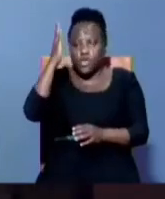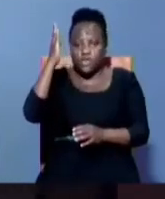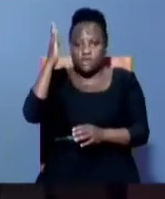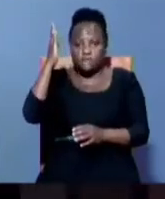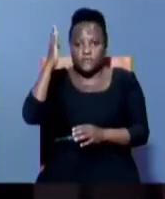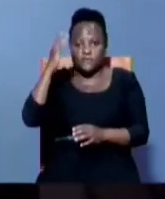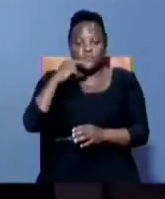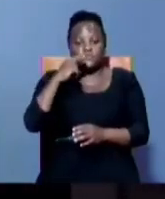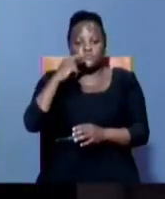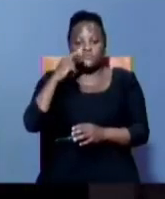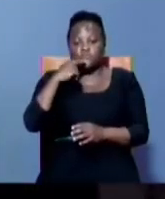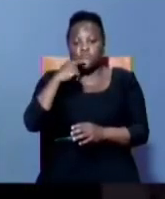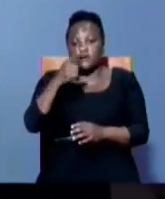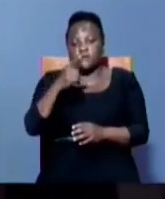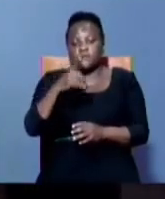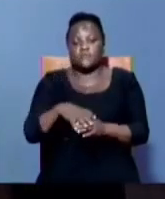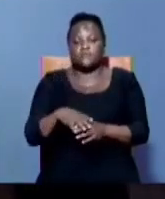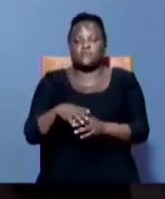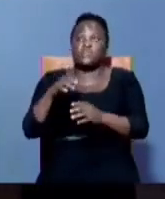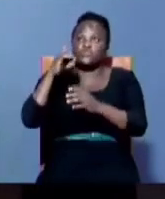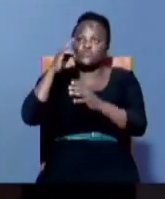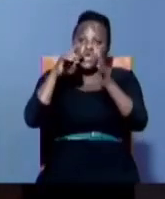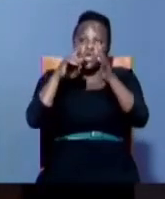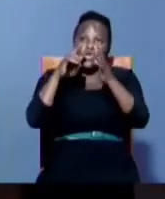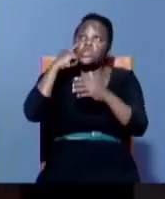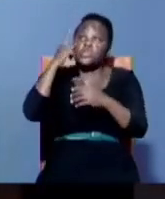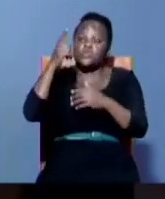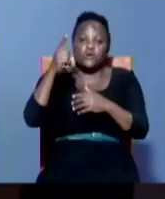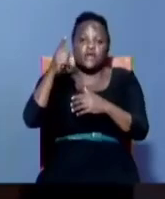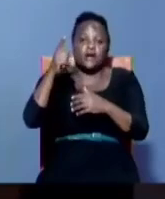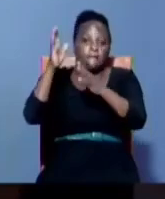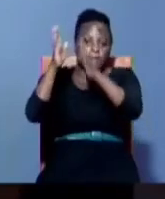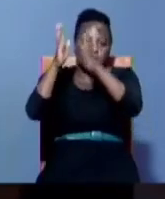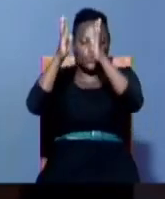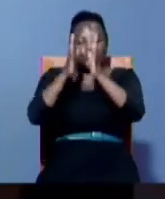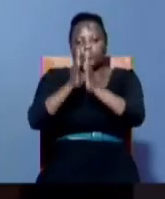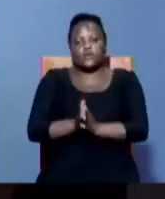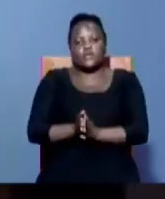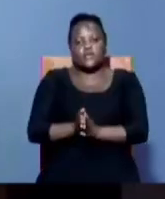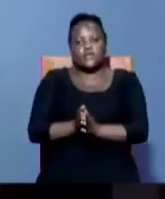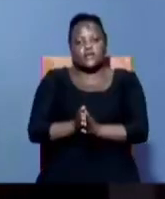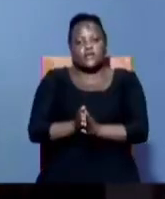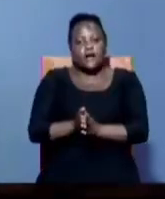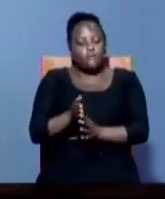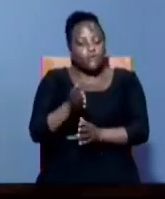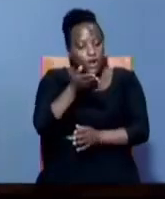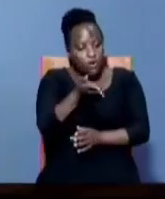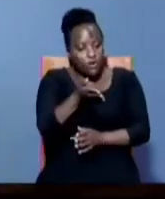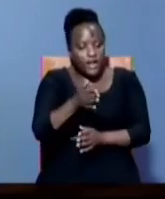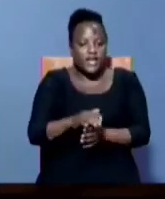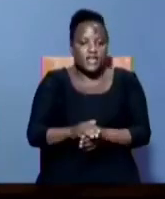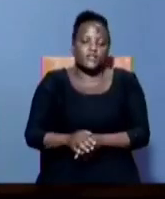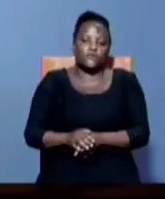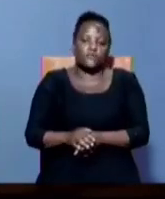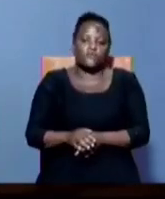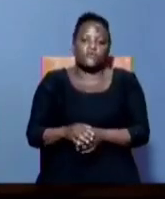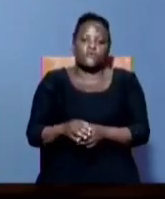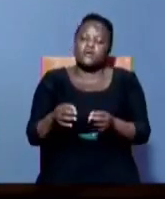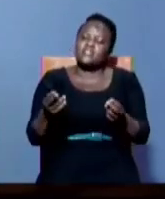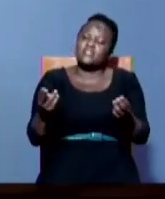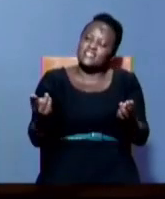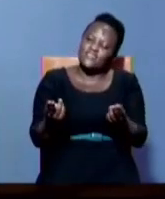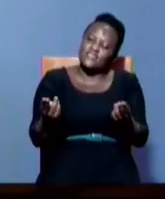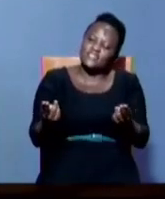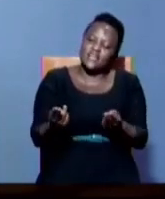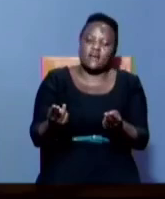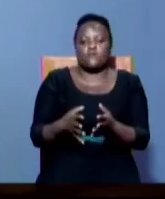ulichokuwa unaona hapo, hilo sanduku nao uliona hapo mchoraji anaweka, ingawa amechora angalau kupata picha, juu mbinguni ndivyo ilivyo,